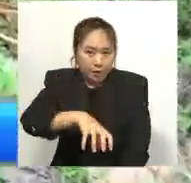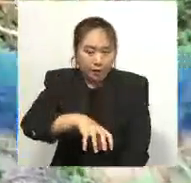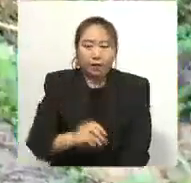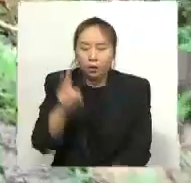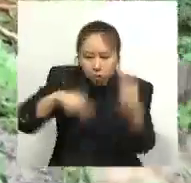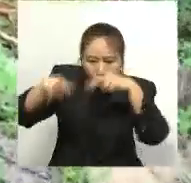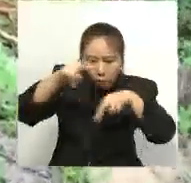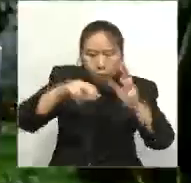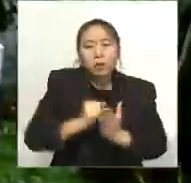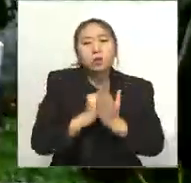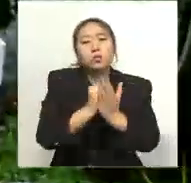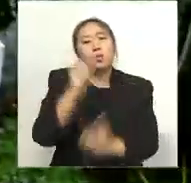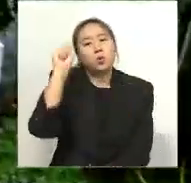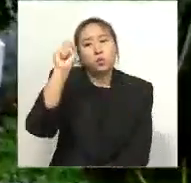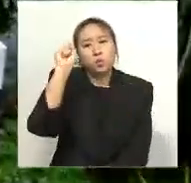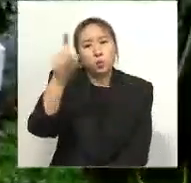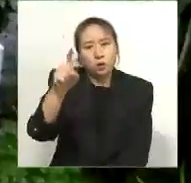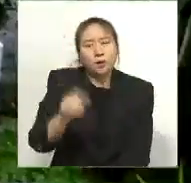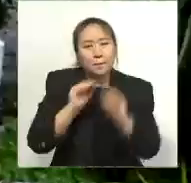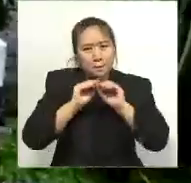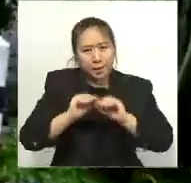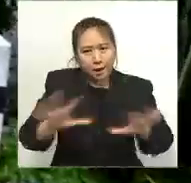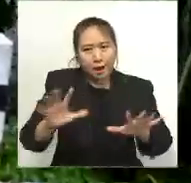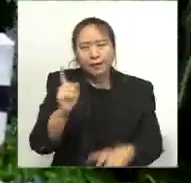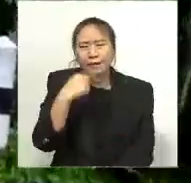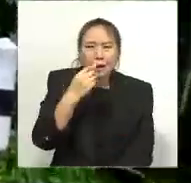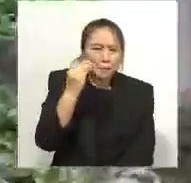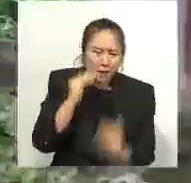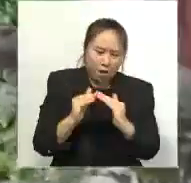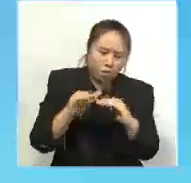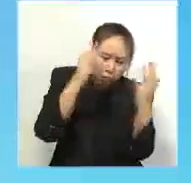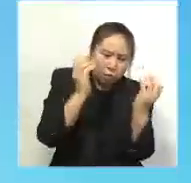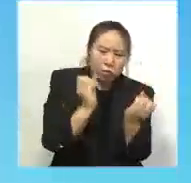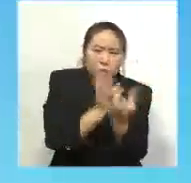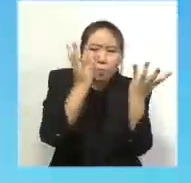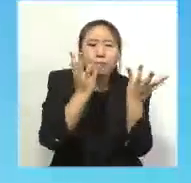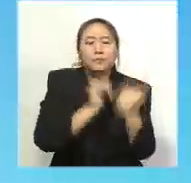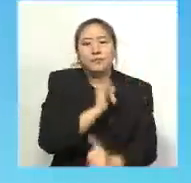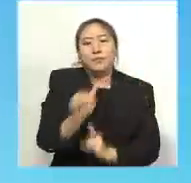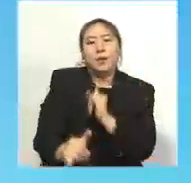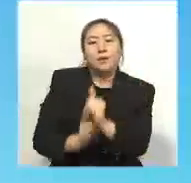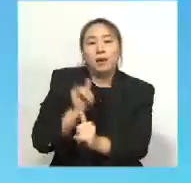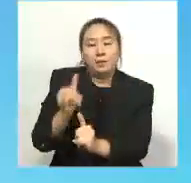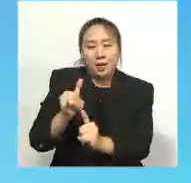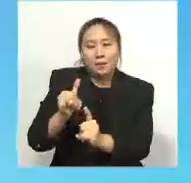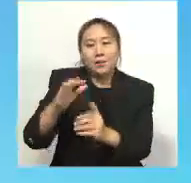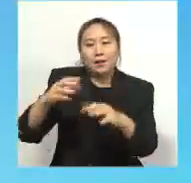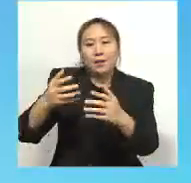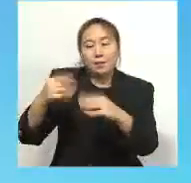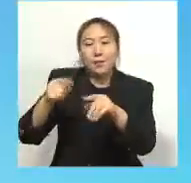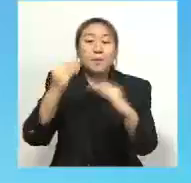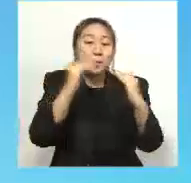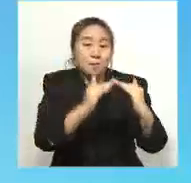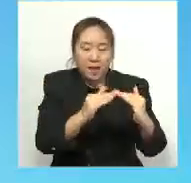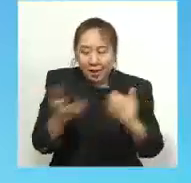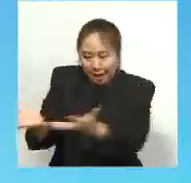รวจให้การช่วยเหลืออย่างเร่งด่วนนะคะโดยประกาศให้ผู้ประสบภัยทุกครอบครัวค่ะเดินทางไปรับกระเบื้องมุงหลังคาไปซ่อม